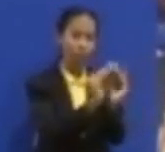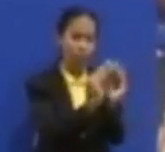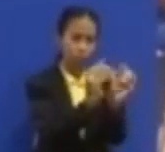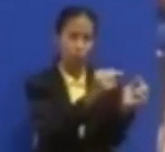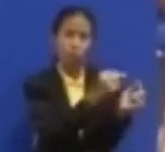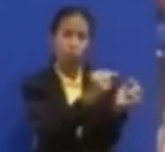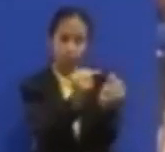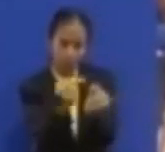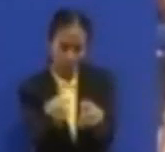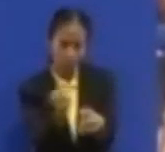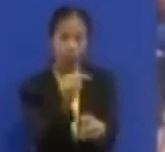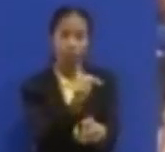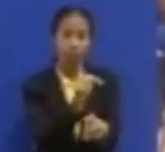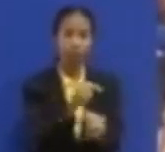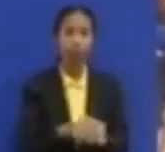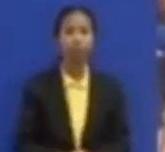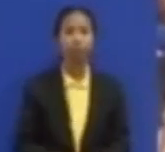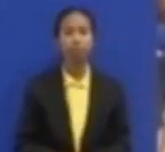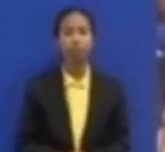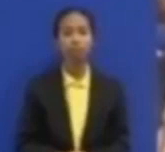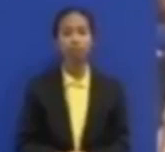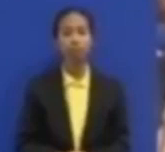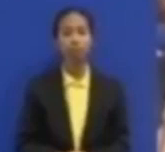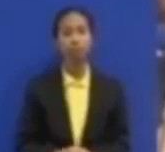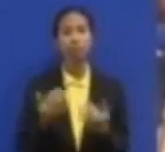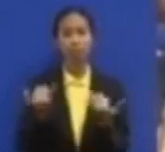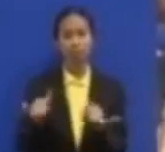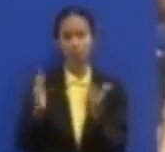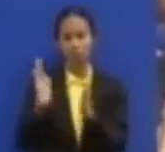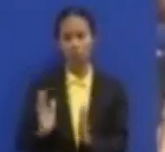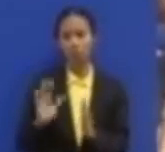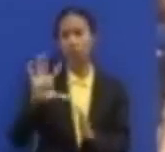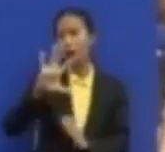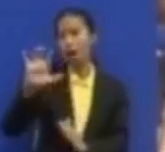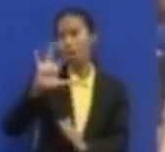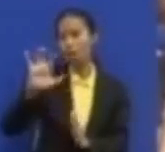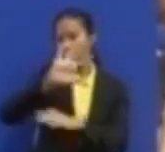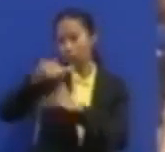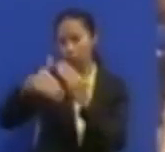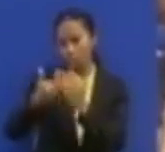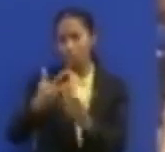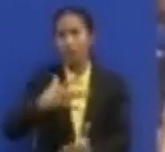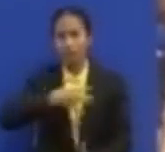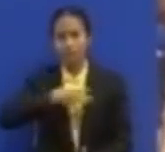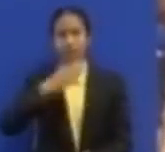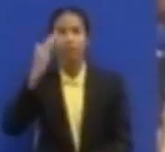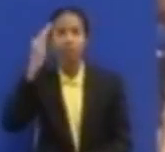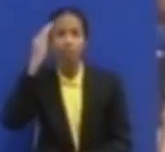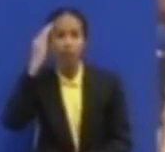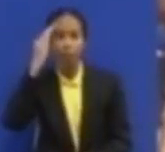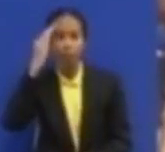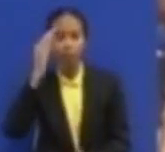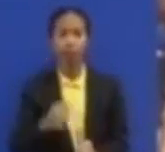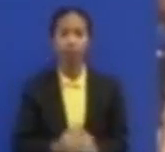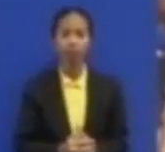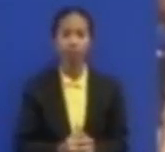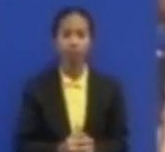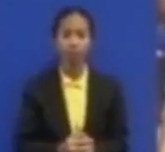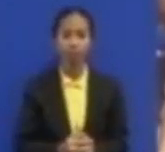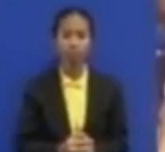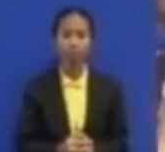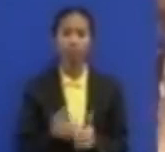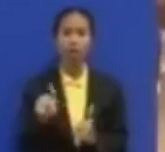ระทีนี้สภาทั้ง500คนครับก็ต้องการทราบนะครับว่าฝ่ายที่